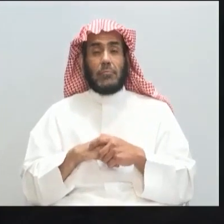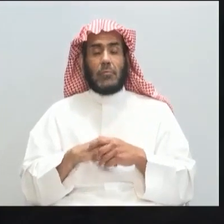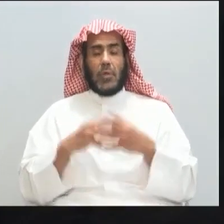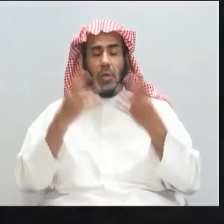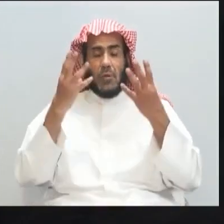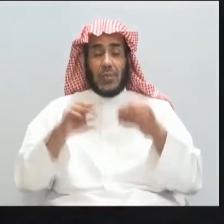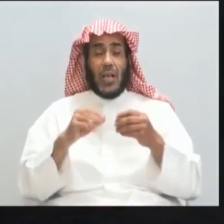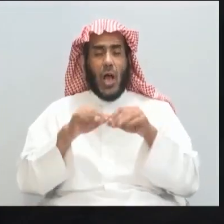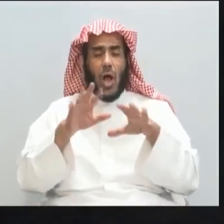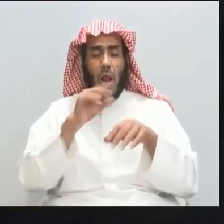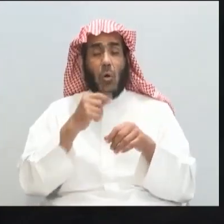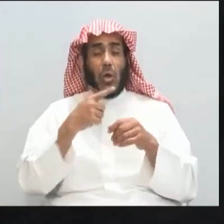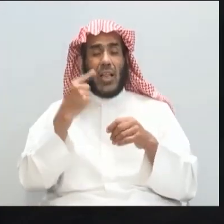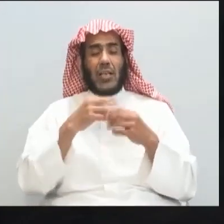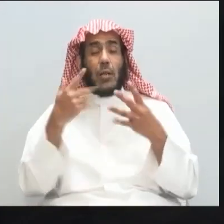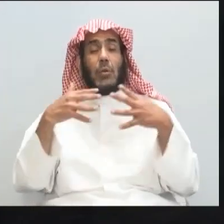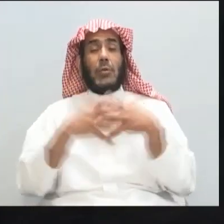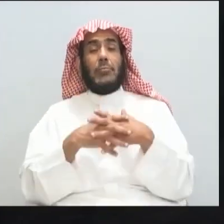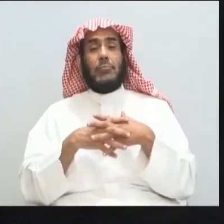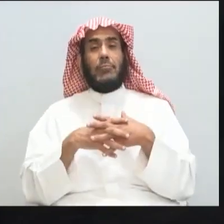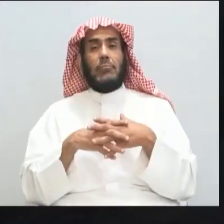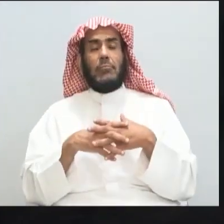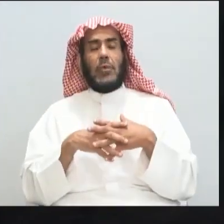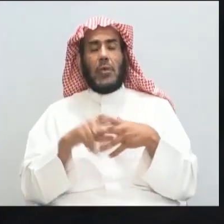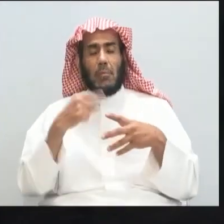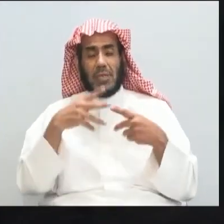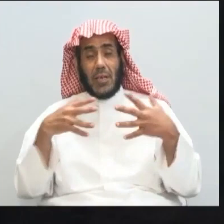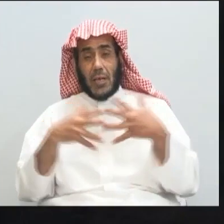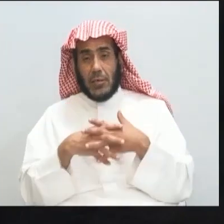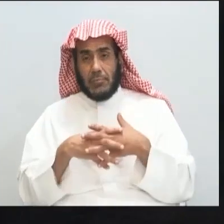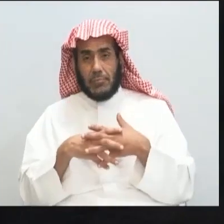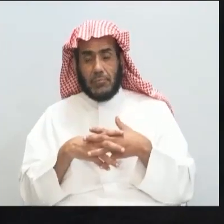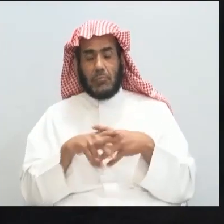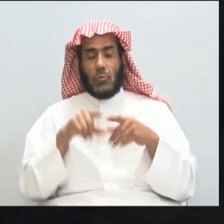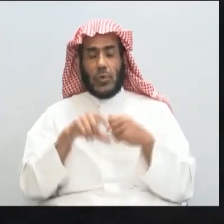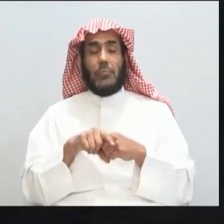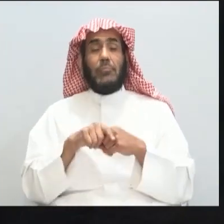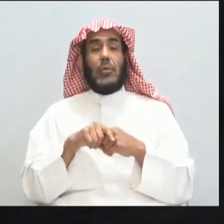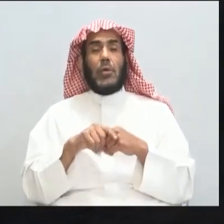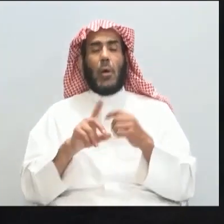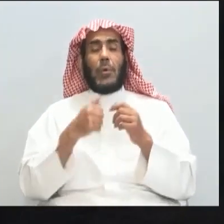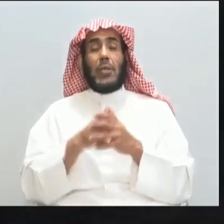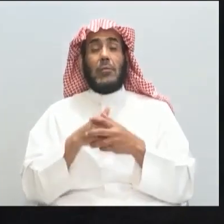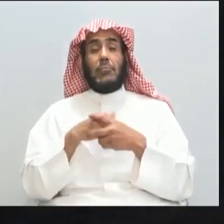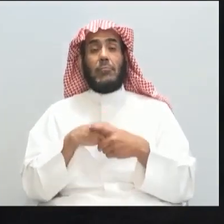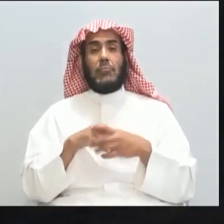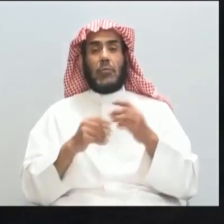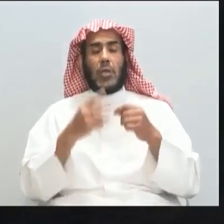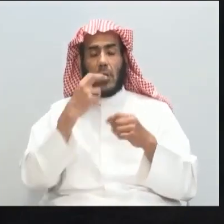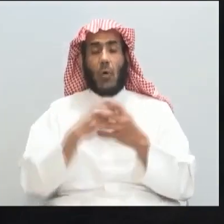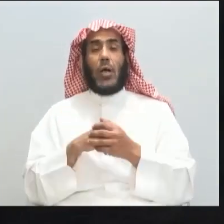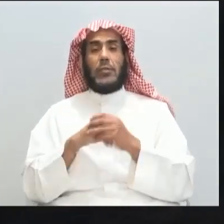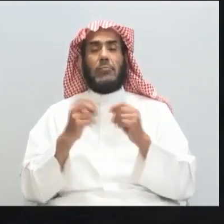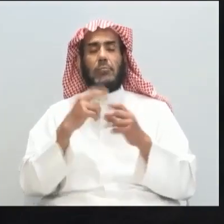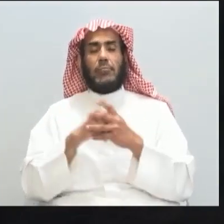فشل لحن واختلط اللسان العربي بلسان اخر هنا بدات او ظهرت القواعد